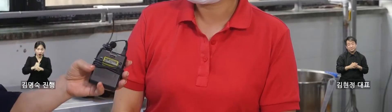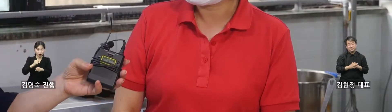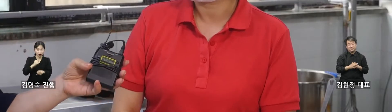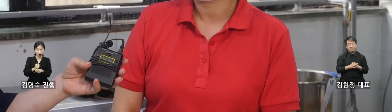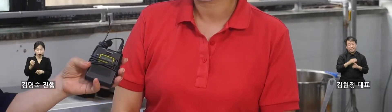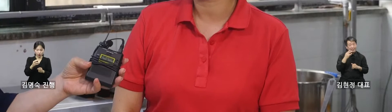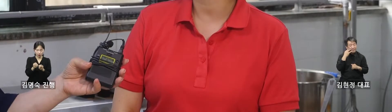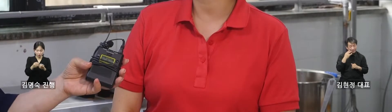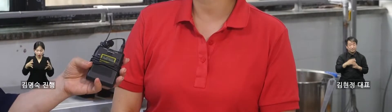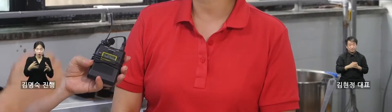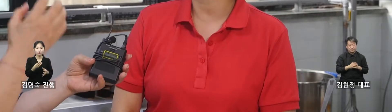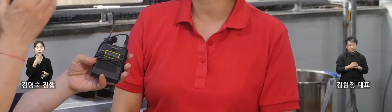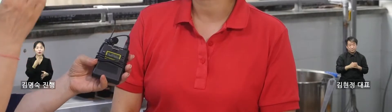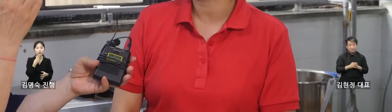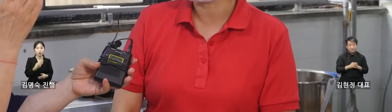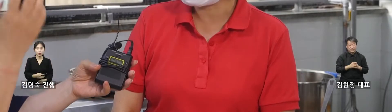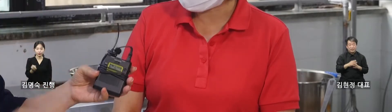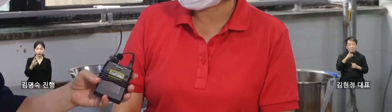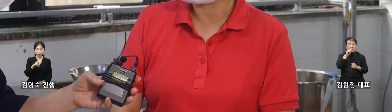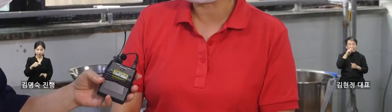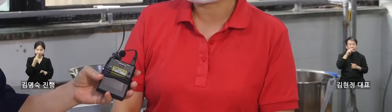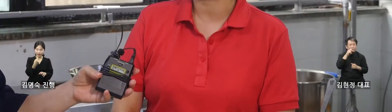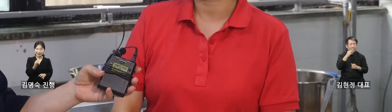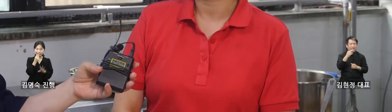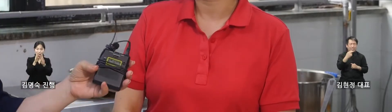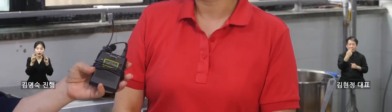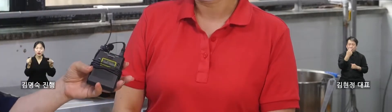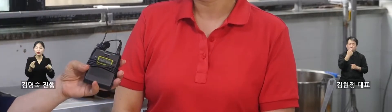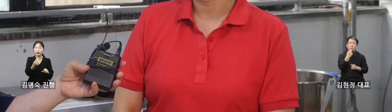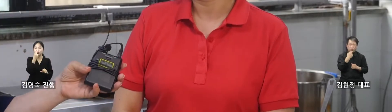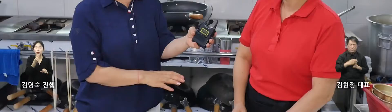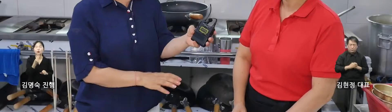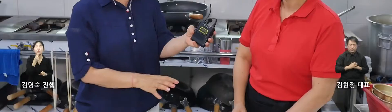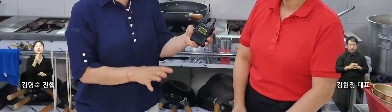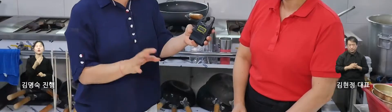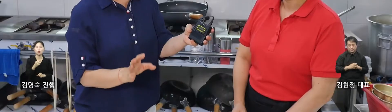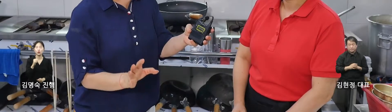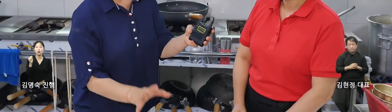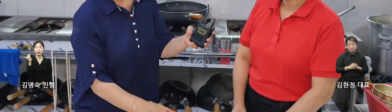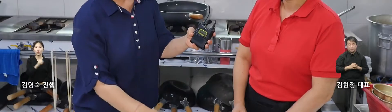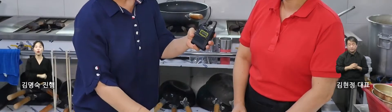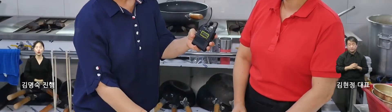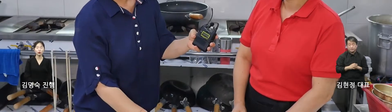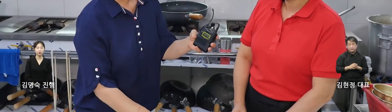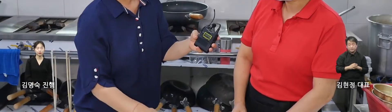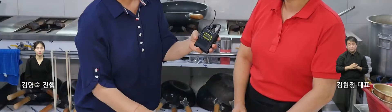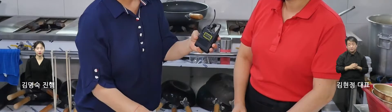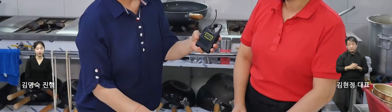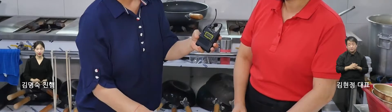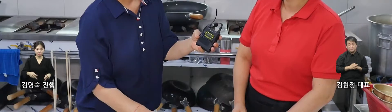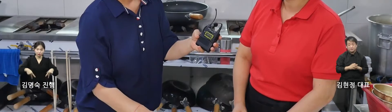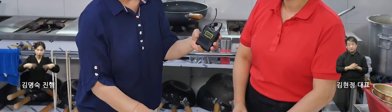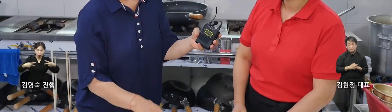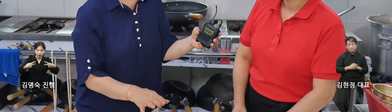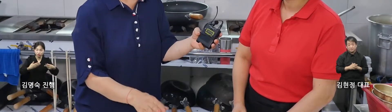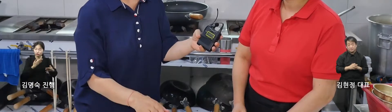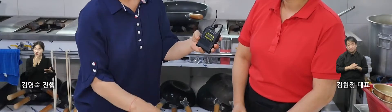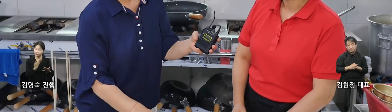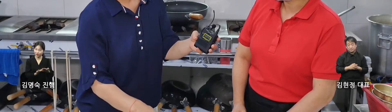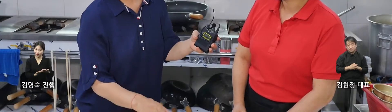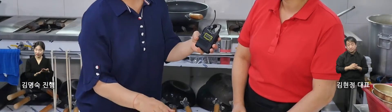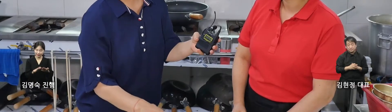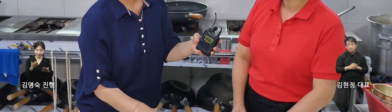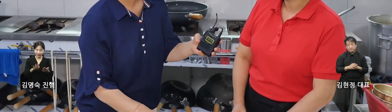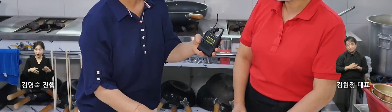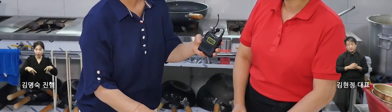불지도 않고. 네. 밀가루, 밀가루 냄새도 안 나고. 네네. 아, 그렇군요. 네네. 자, 그럼 이제 면도 중요한데. 네네.